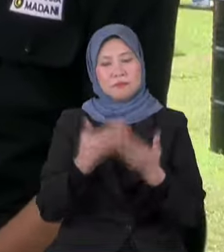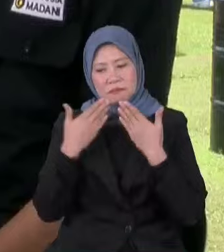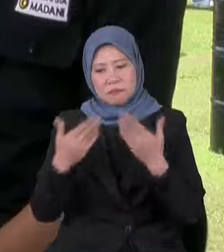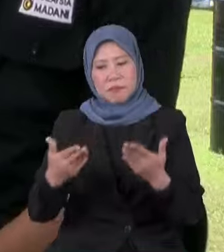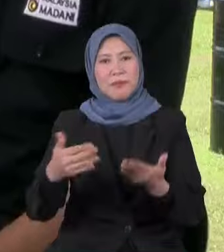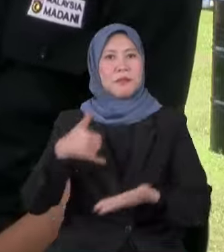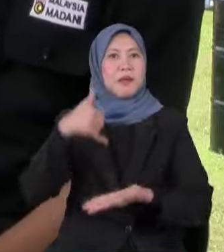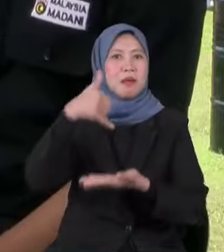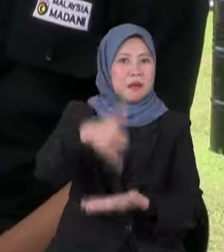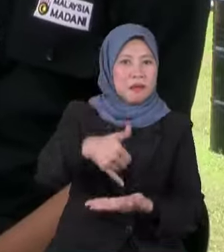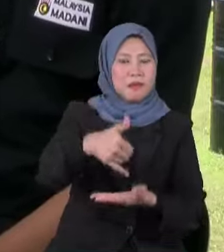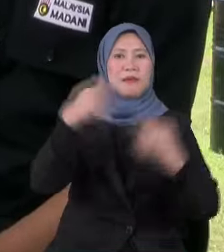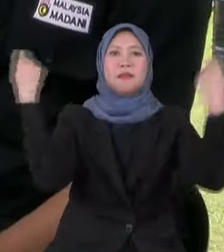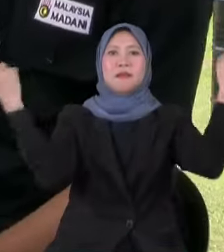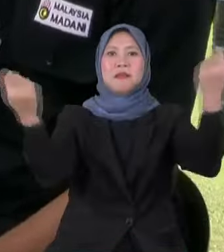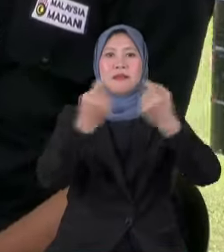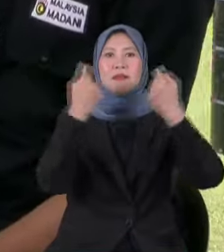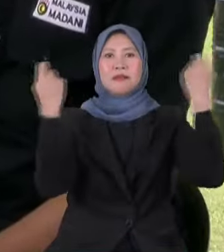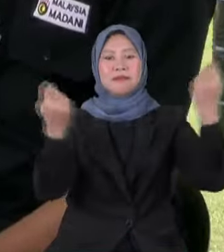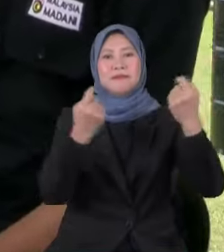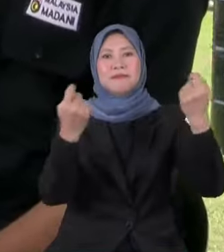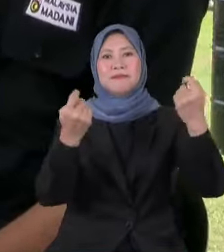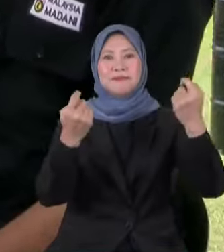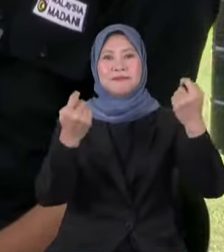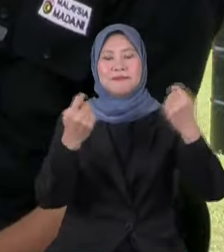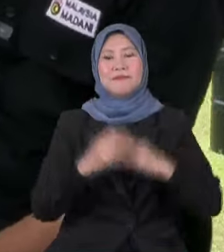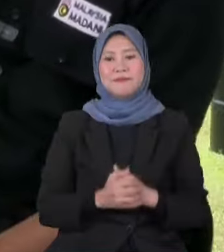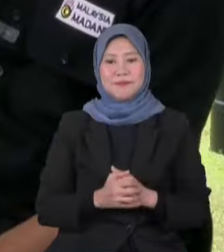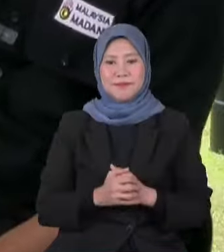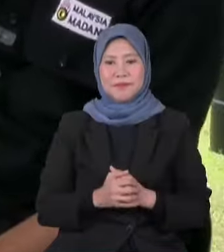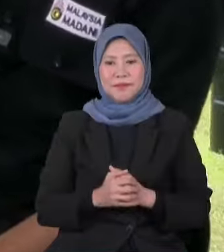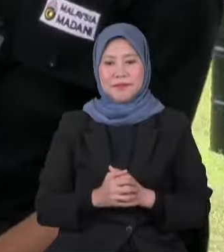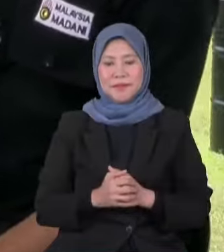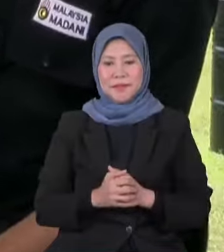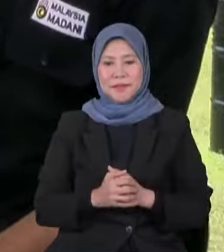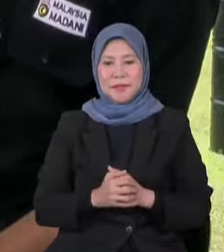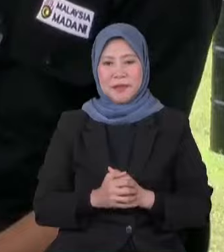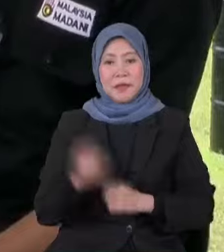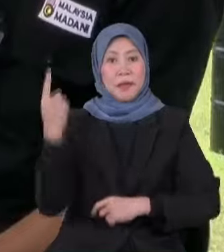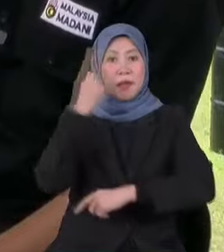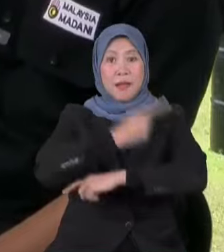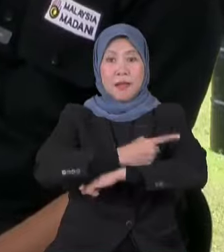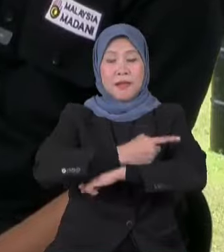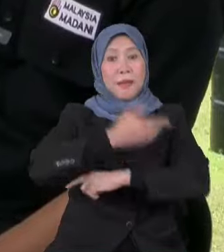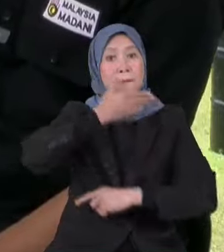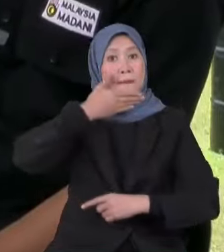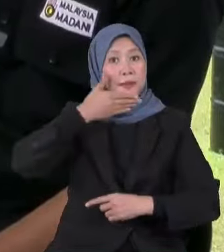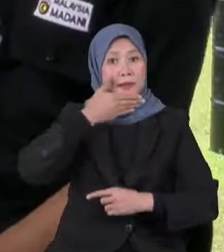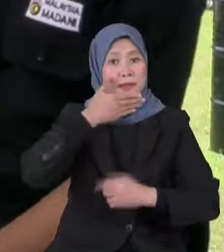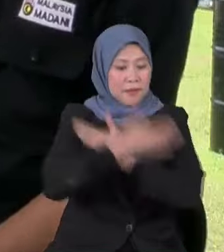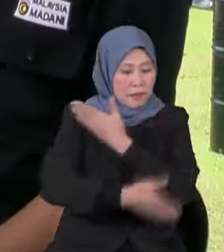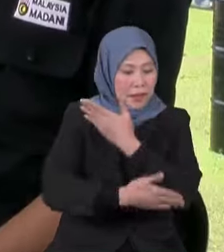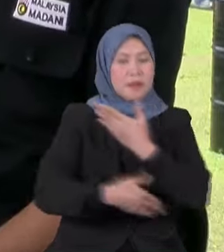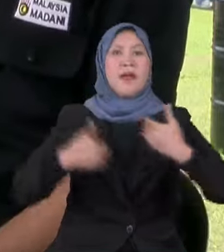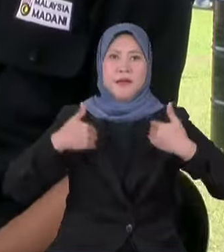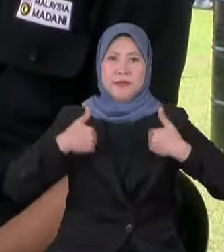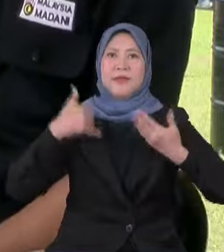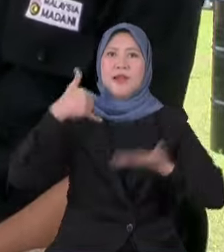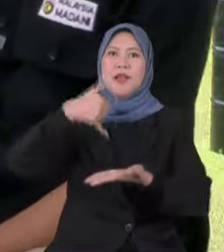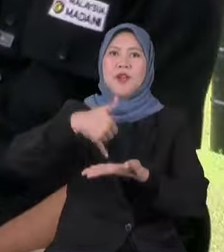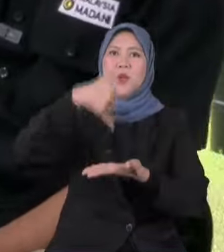iaitu hari untuk meraihkan mereka. Dan sebab itu juga menerusi Hari Belia Negara lah kita akan bagi juga anugerah perdana